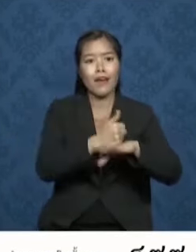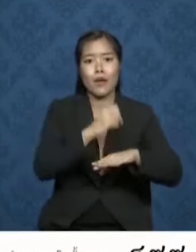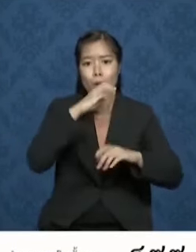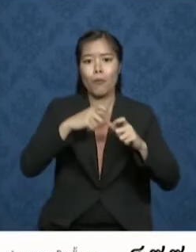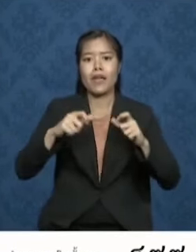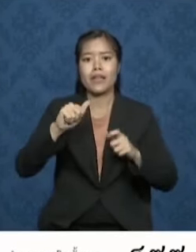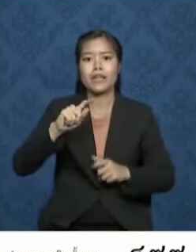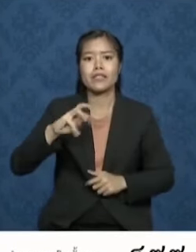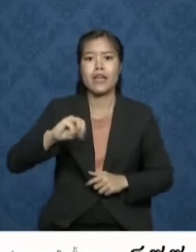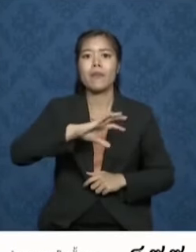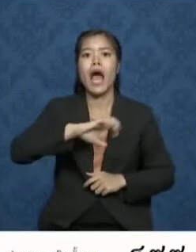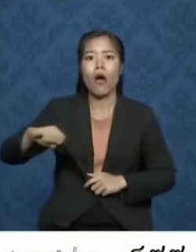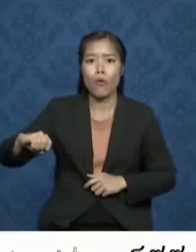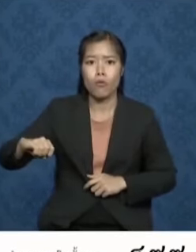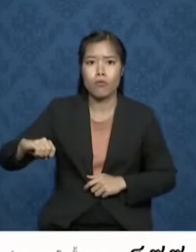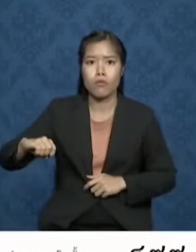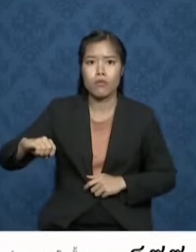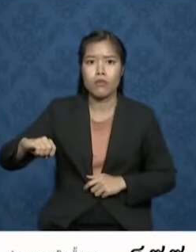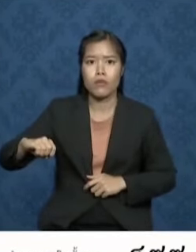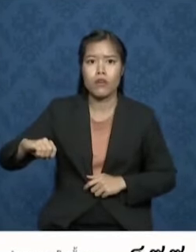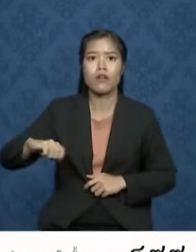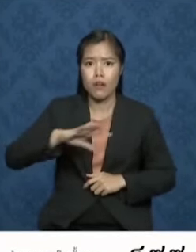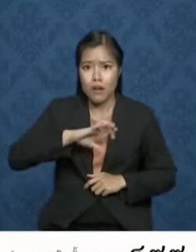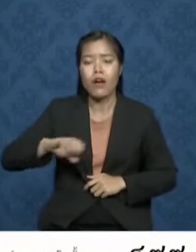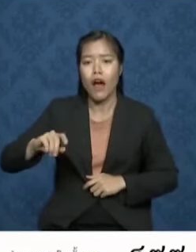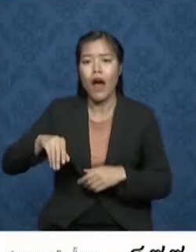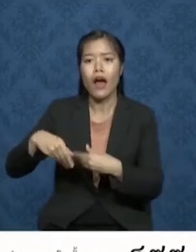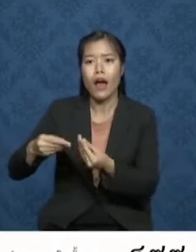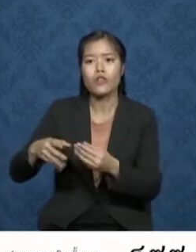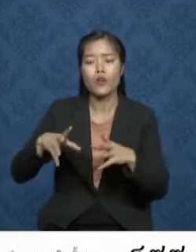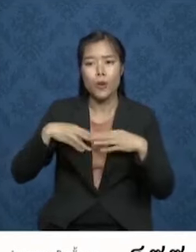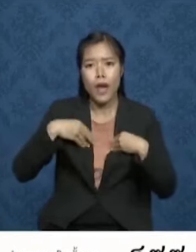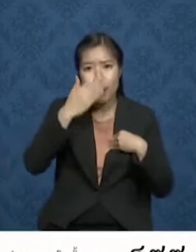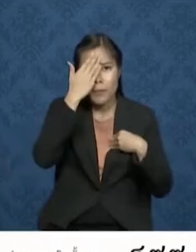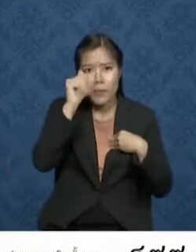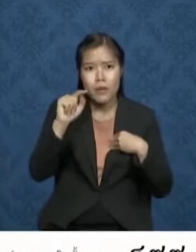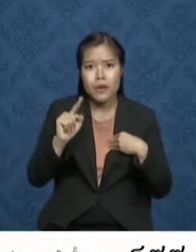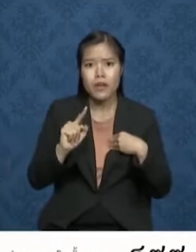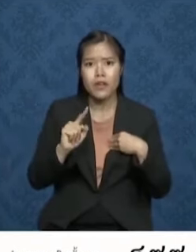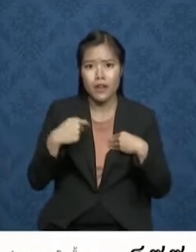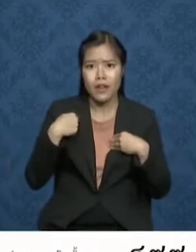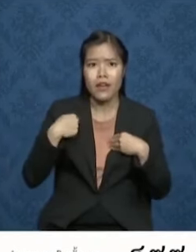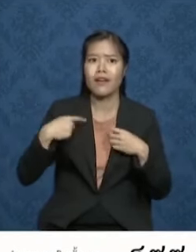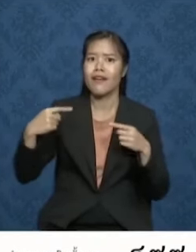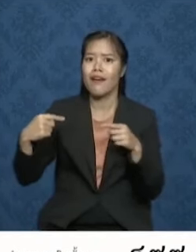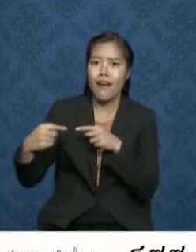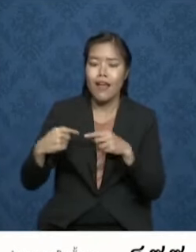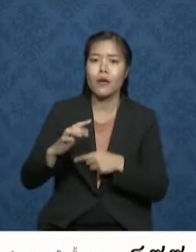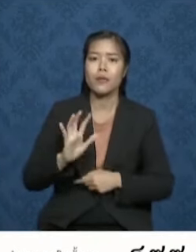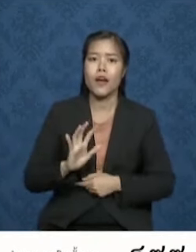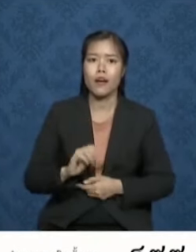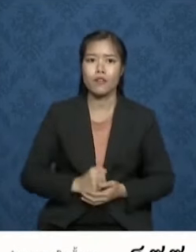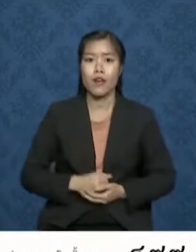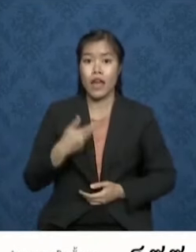เกณฑไว้เขาจำใจต้องย้อมให้เก็บครับเพราะเขาไม่อยากมาเฝ้าแต่หญ้าฆ่าแต่มดอยู่ในค่ายแถม